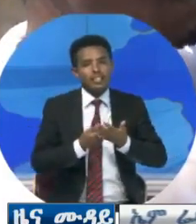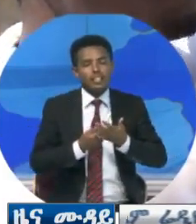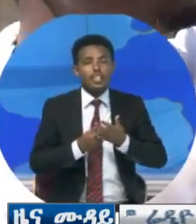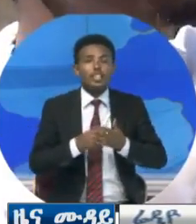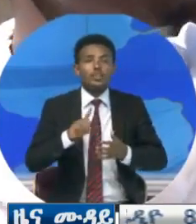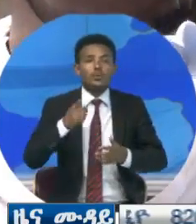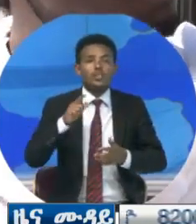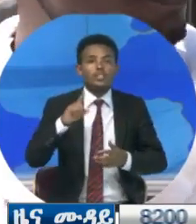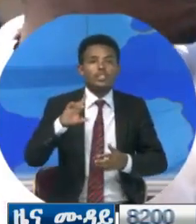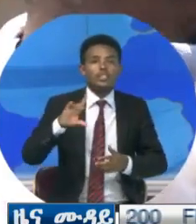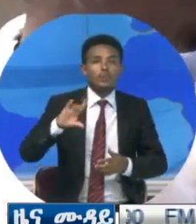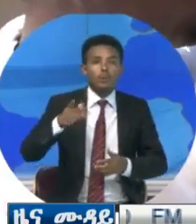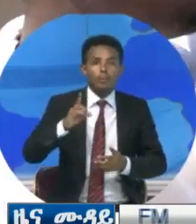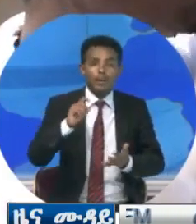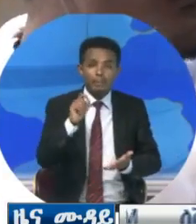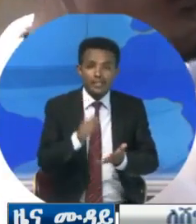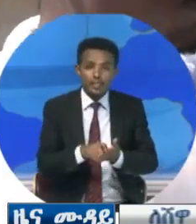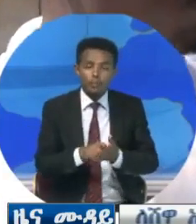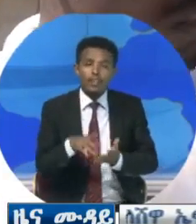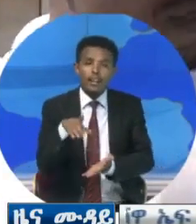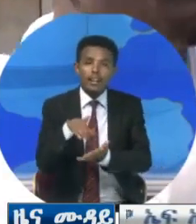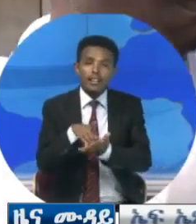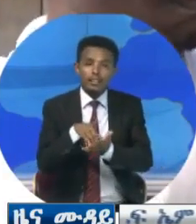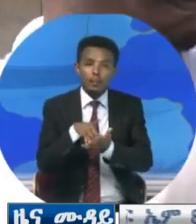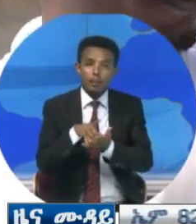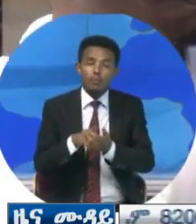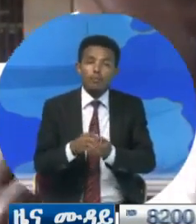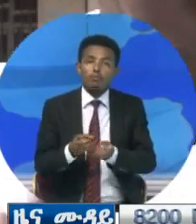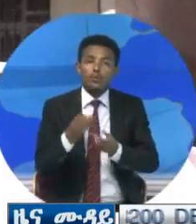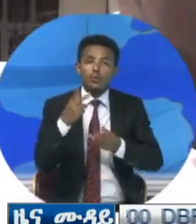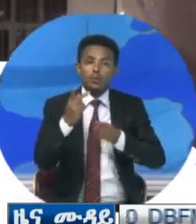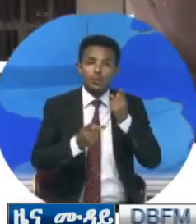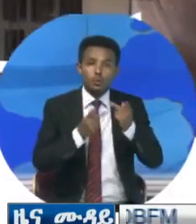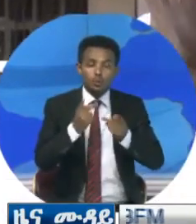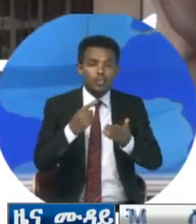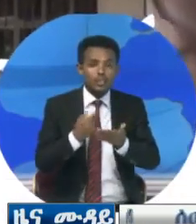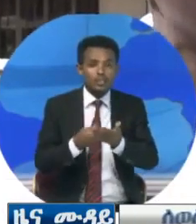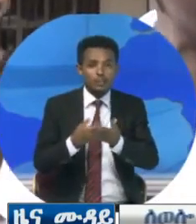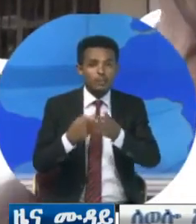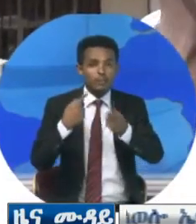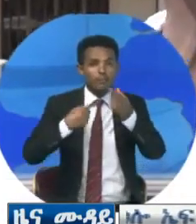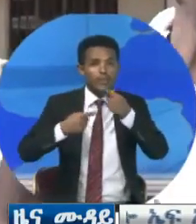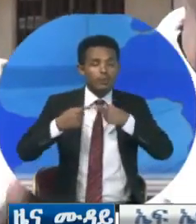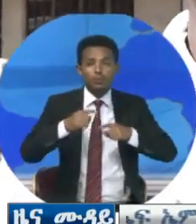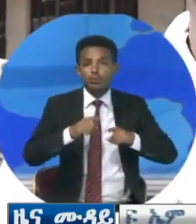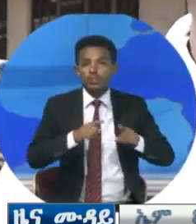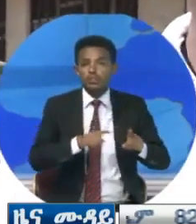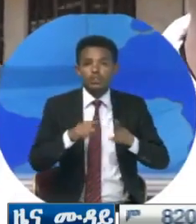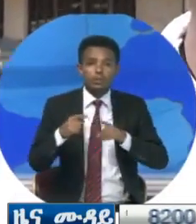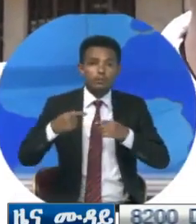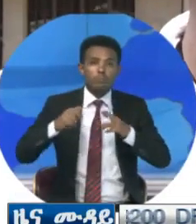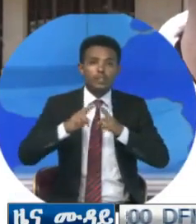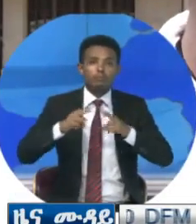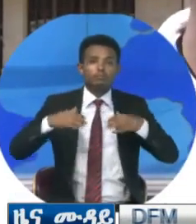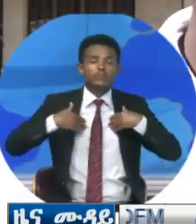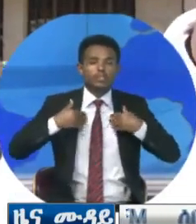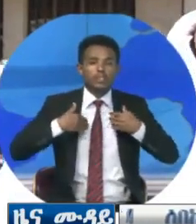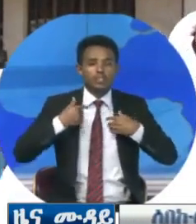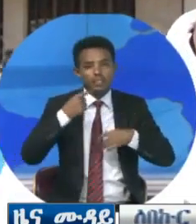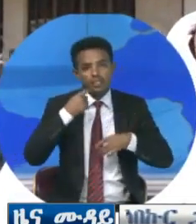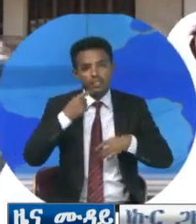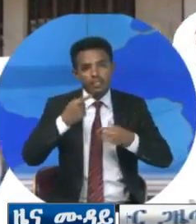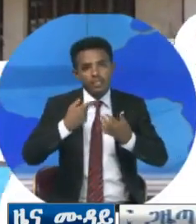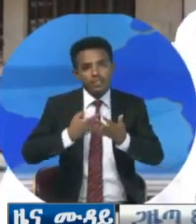በዩኔስኮ መመዝገቡ ለከተማው ብዙ ቱሪስቶች መምጣት እሱ እነሱ የሚመጡ ለእኛ ብዙ ነገር ያስደስተናል።